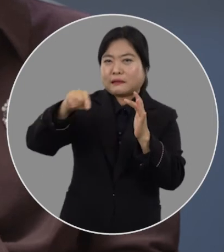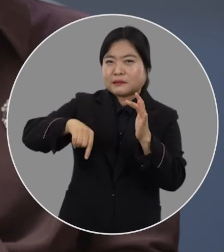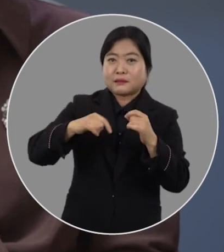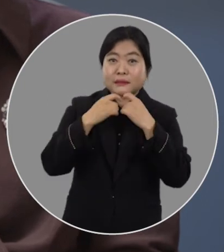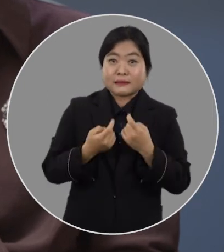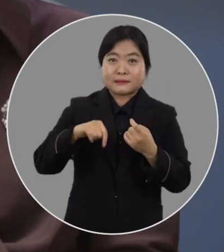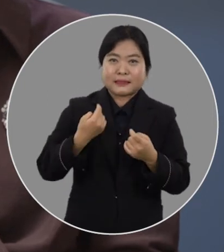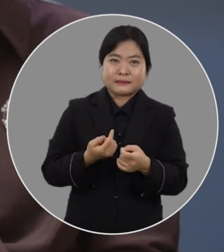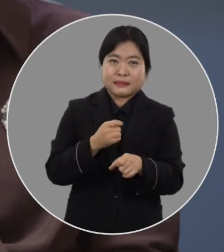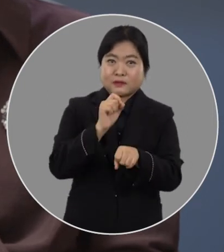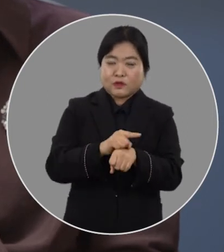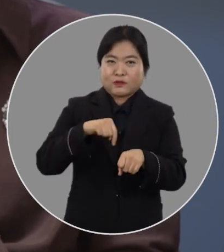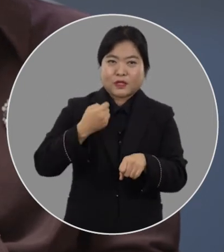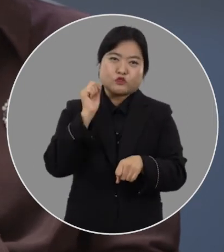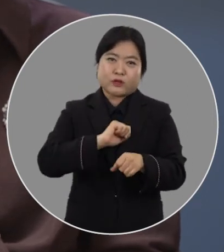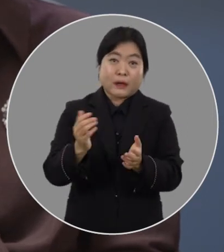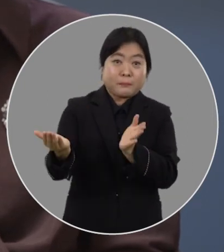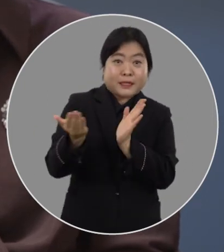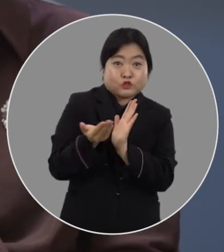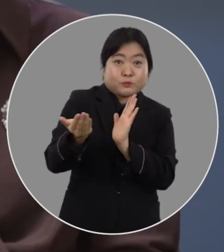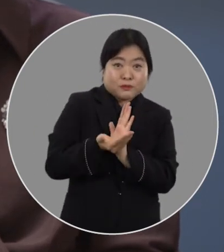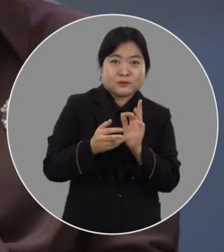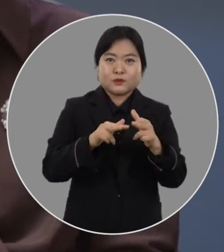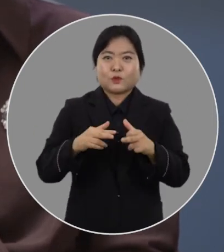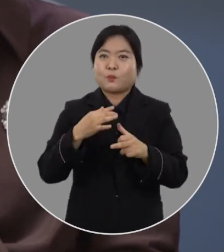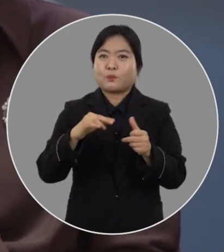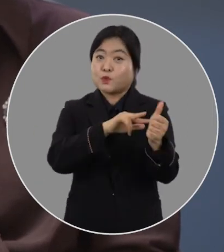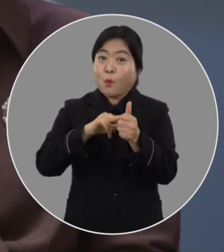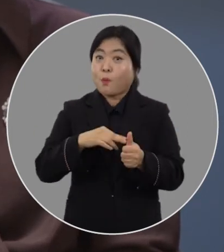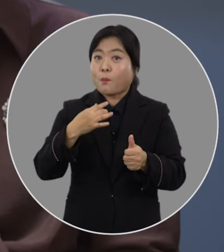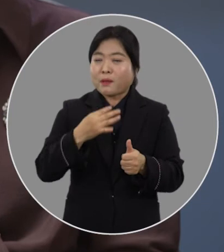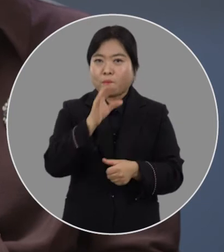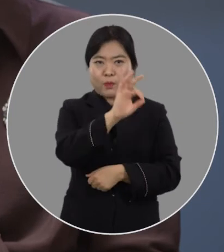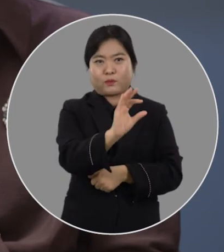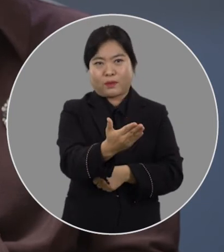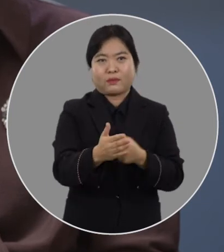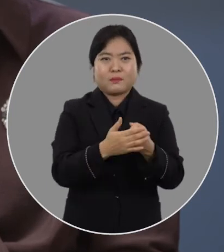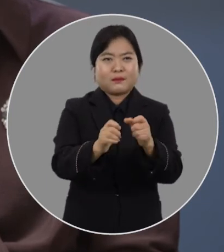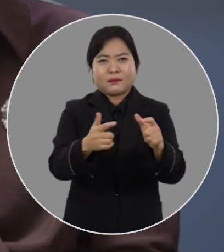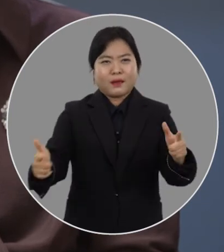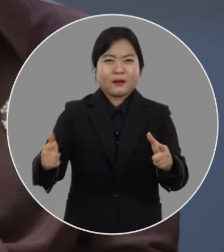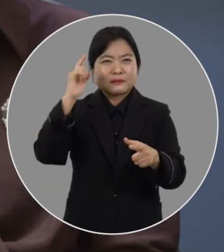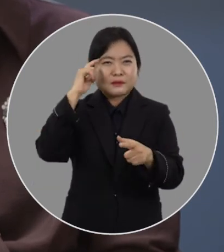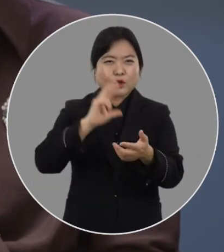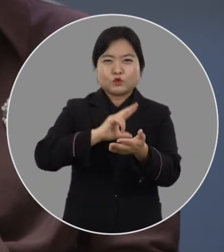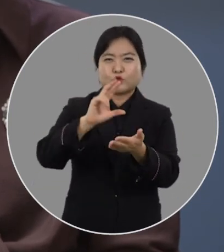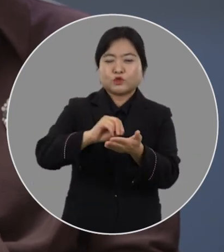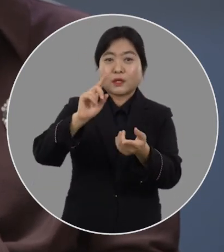개인은 자신의 성향과 취향에 맞는 맞춤형 정보에만 노출이 되고 다양한 의견이나 주제를 접할